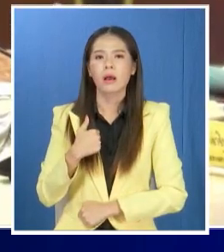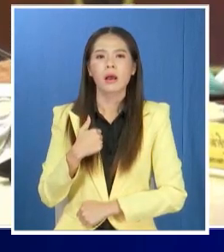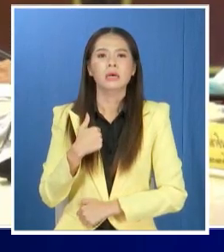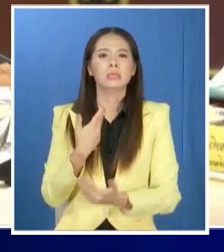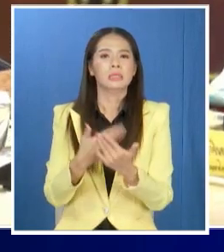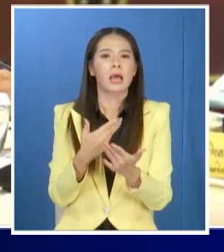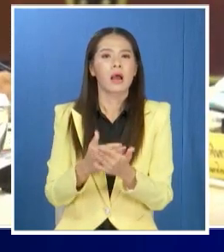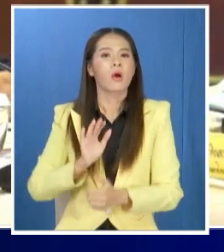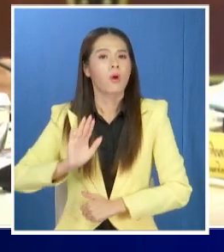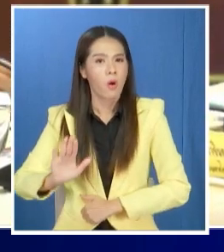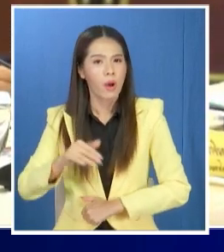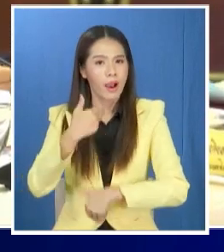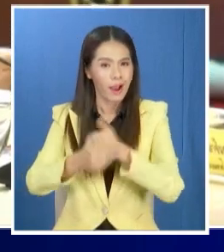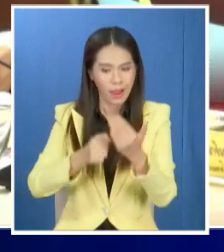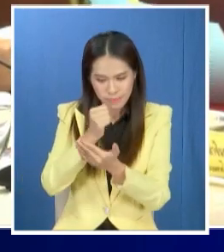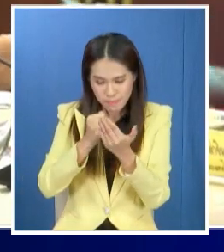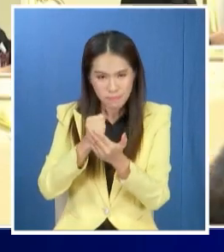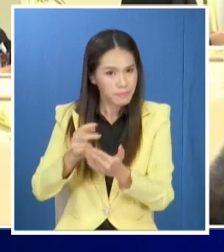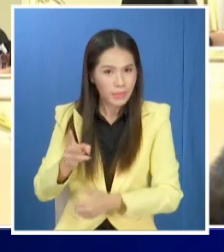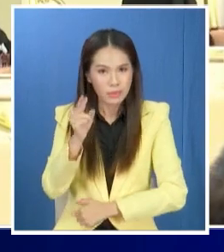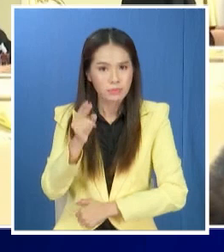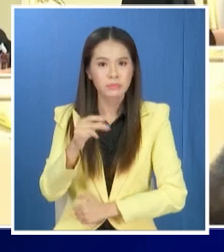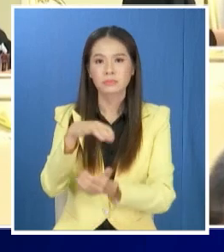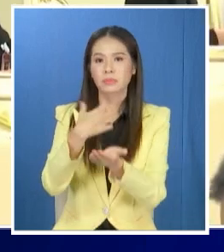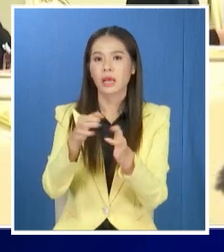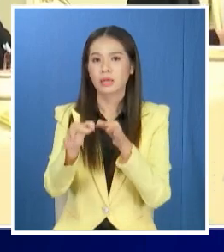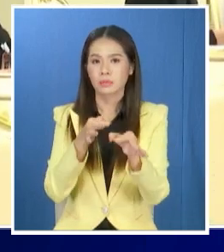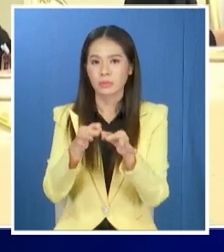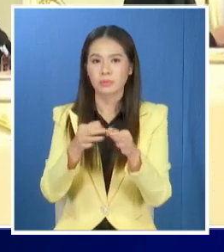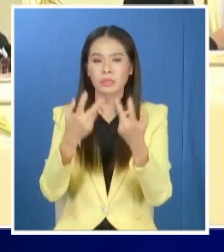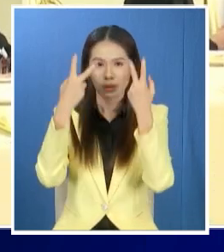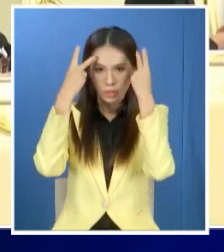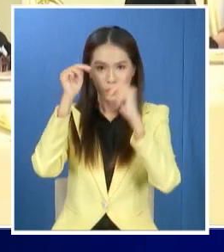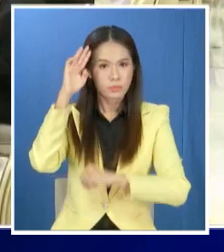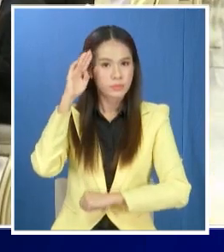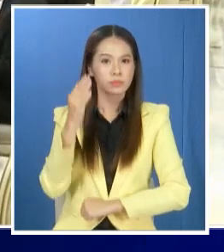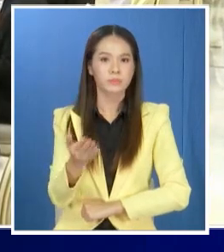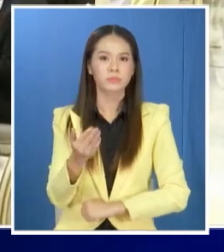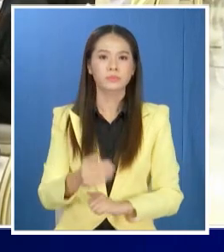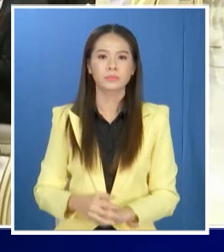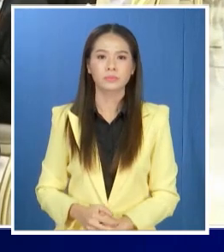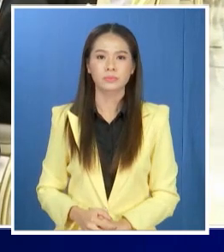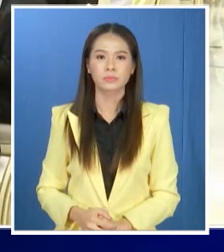โคจรทางการเงินของผู้ค้ายาเสพติดอย่างเด็ดขาดเดี๋ยวฟังคำชี้แจงจากพลเอกประยุทธ์ค่ะ